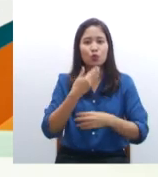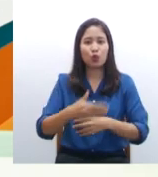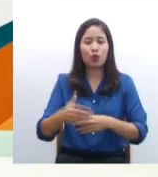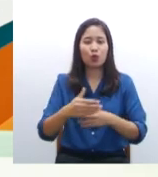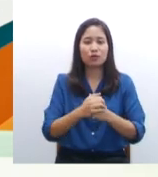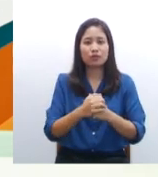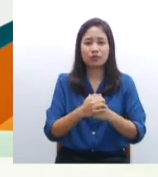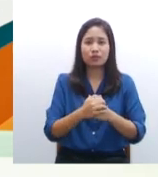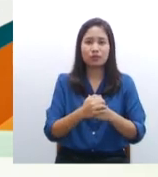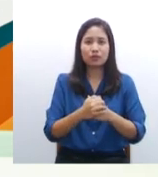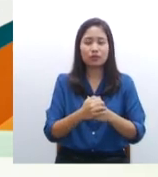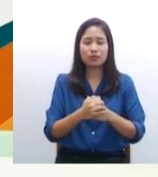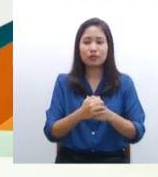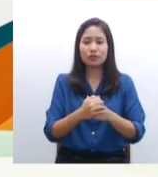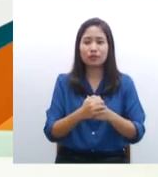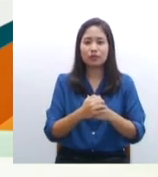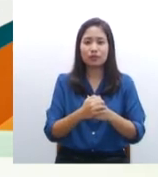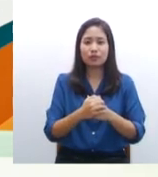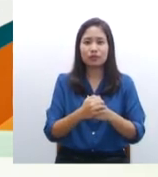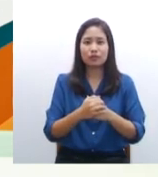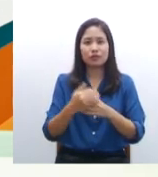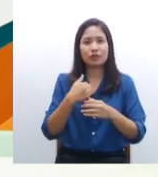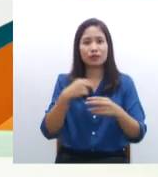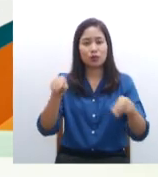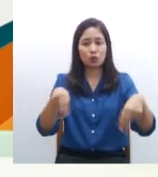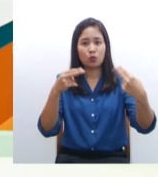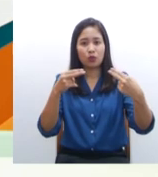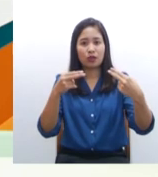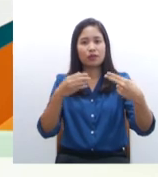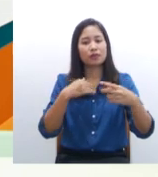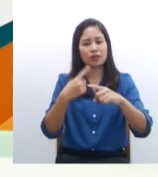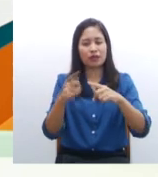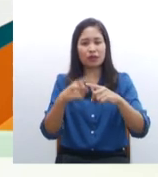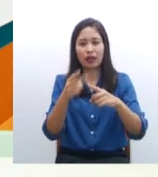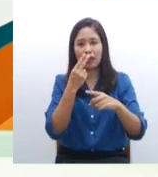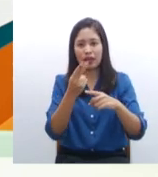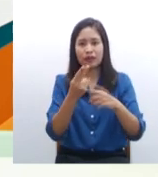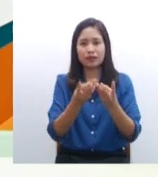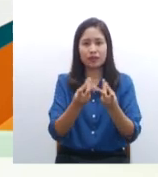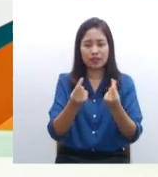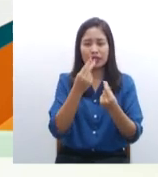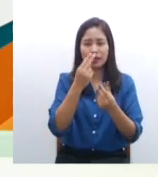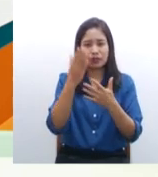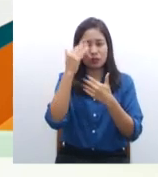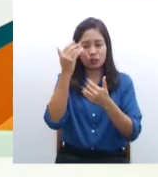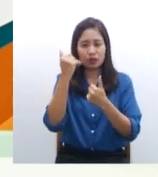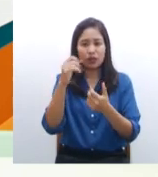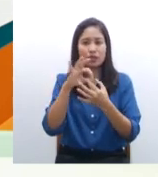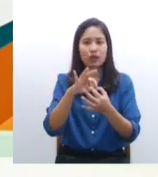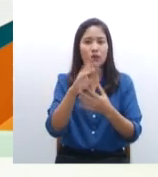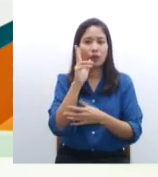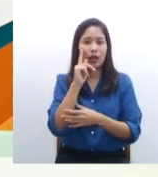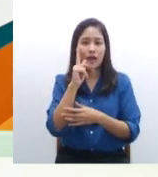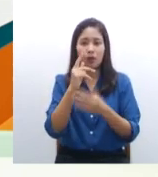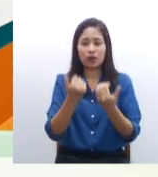อมาแล้วก็จากการดูวิดีโอคอนเฟอเรนซ์นะครับก็มีหลายเขตพื้นที่ที่ให้ความสนใจนะครับทางรายการพุทธเช้าข่าวสพ